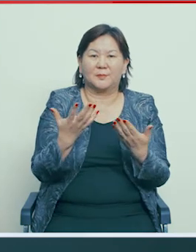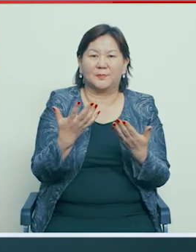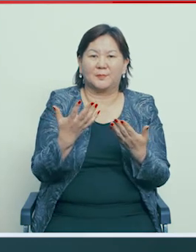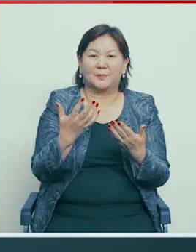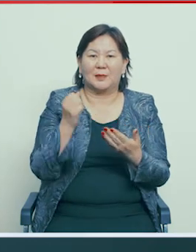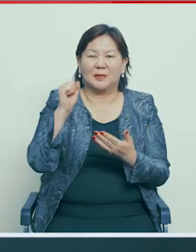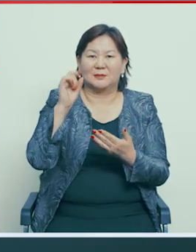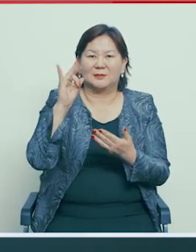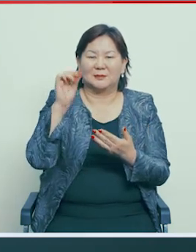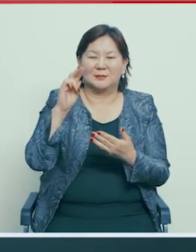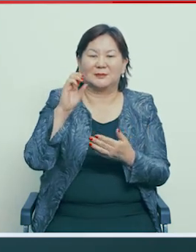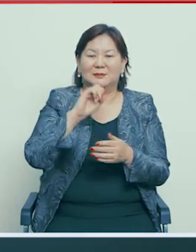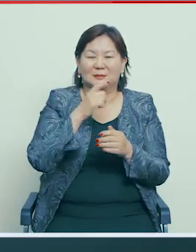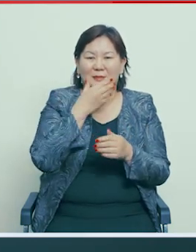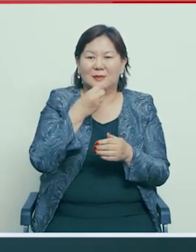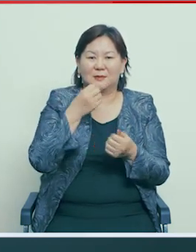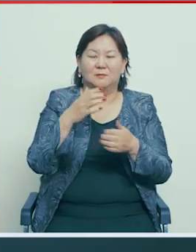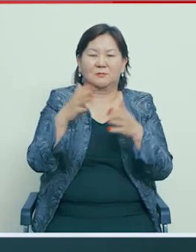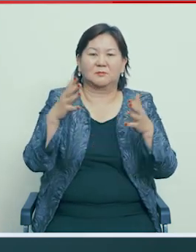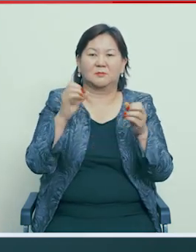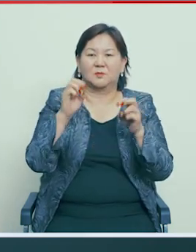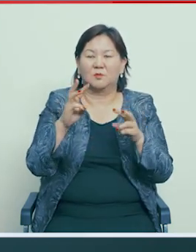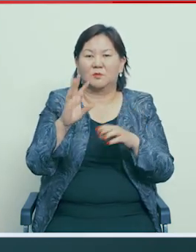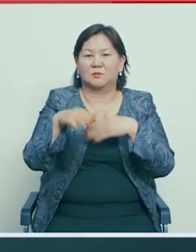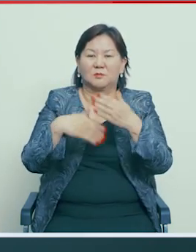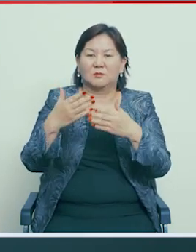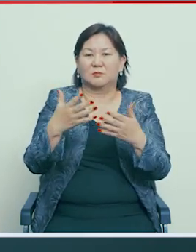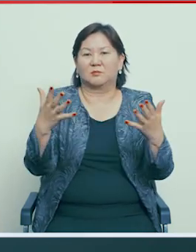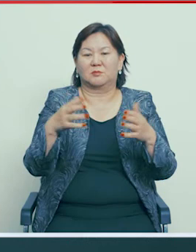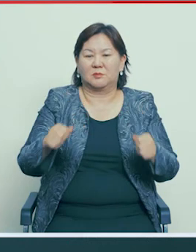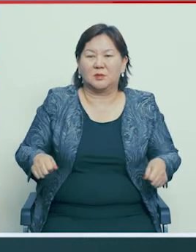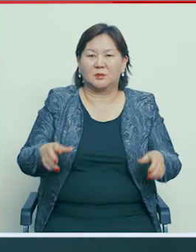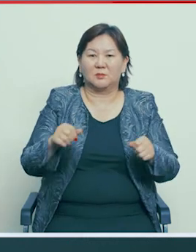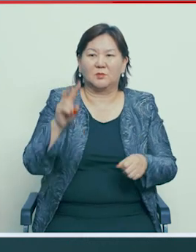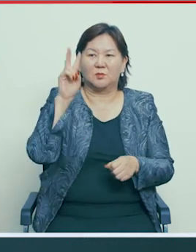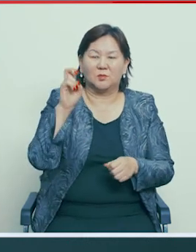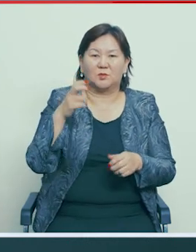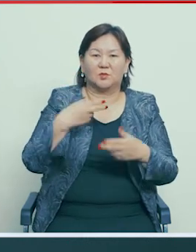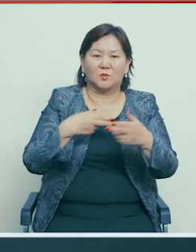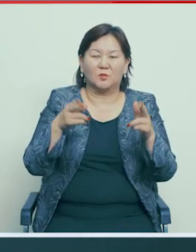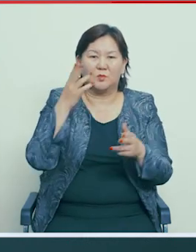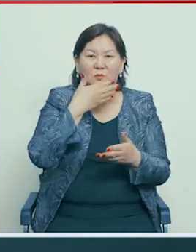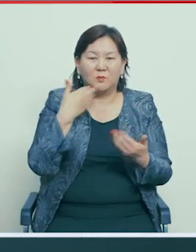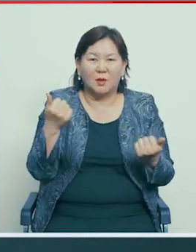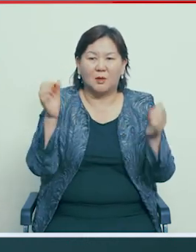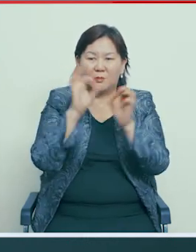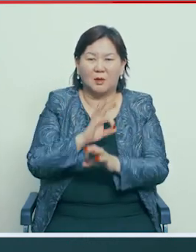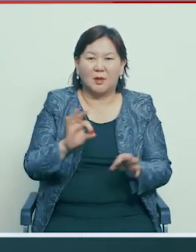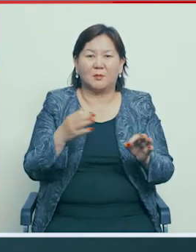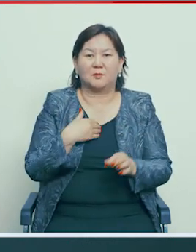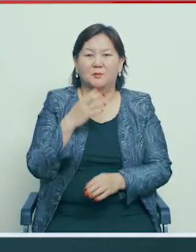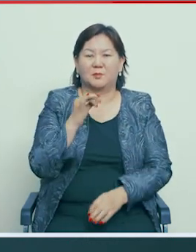тий арчлалын замаар ороод ихтэл одоо ингээд улсын томхон эмнэлэг ингээд тэрэгэн зэрэгтэй үний 0 байдгүй яах юу ч байхгүй. Тэгээ